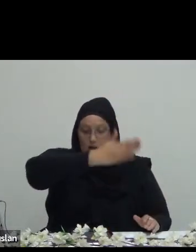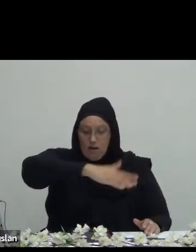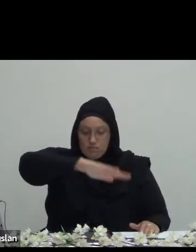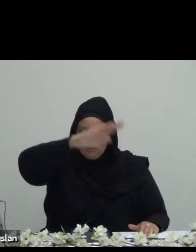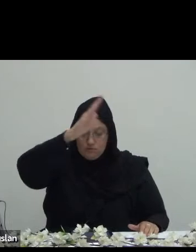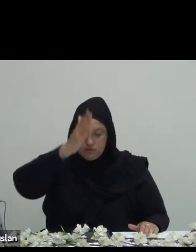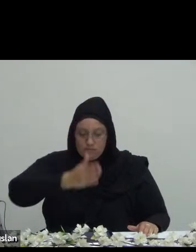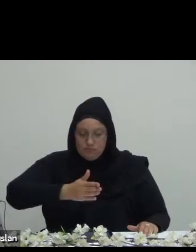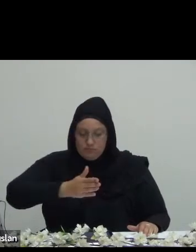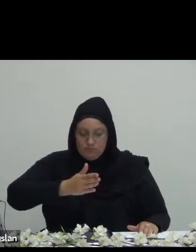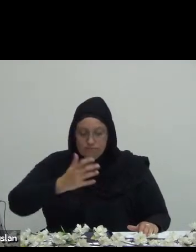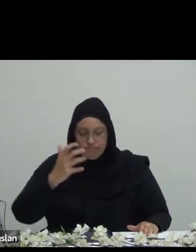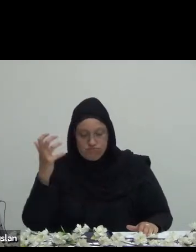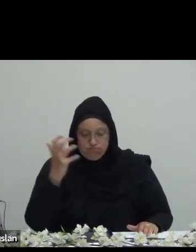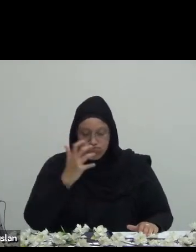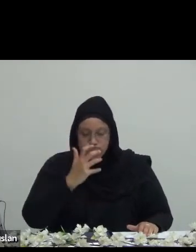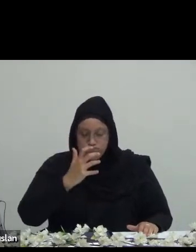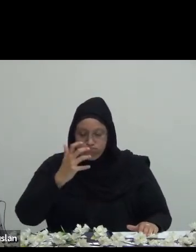لرأيته